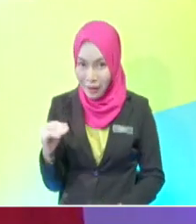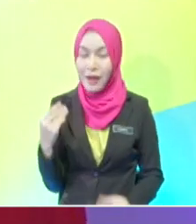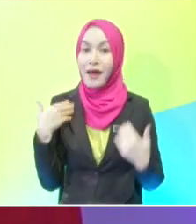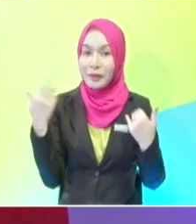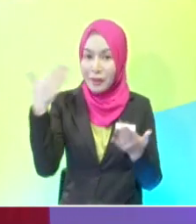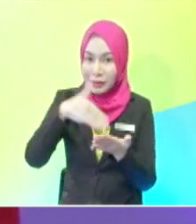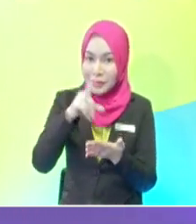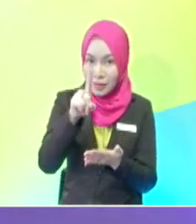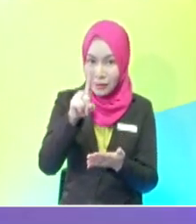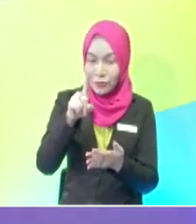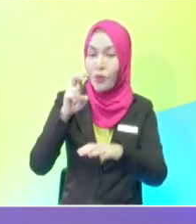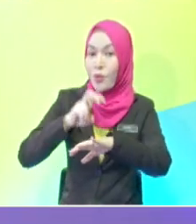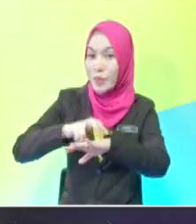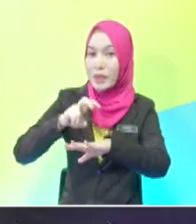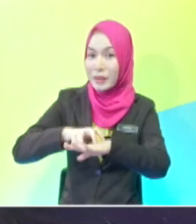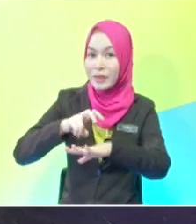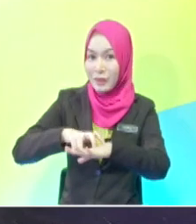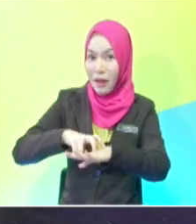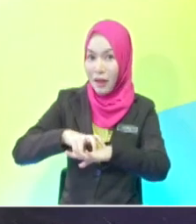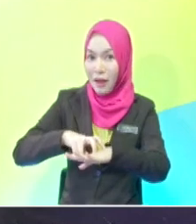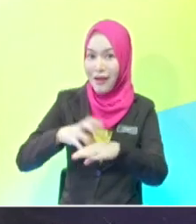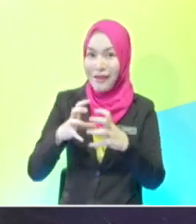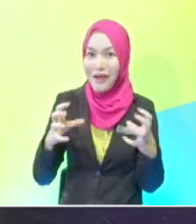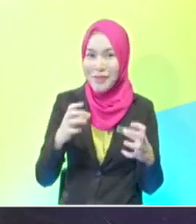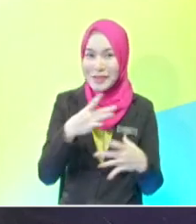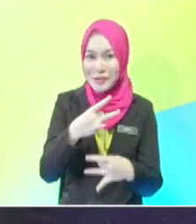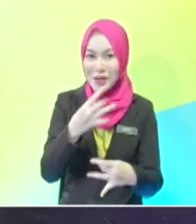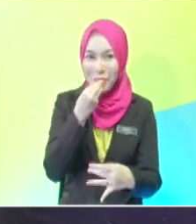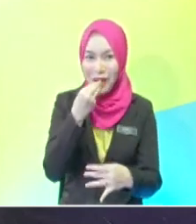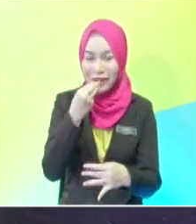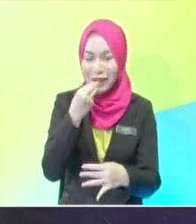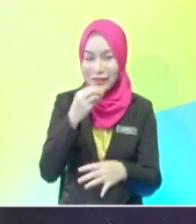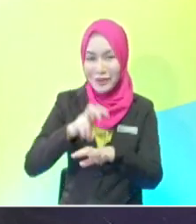satu lebih kental nih guys ramainya suka kayak gitu